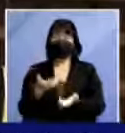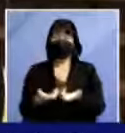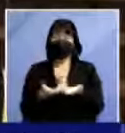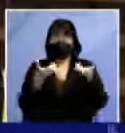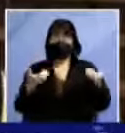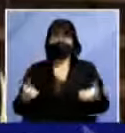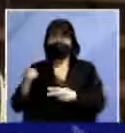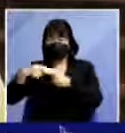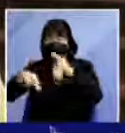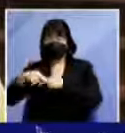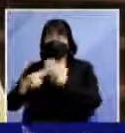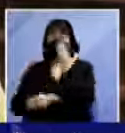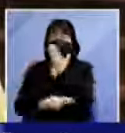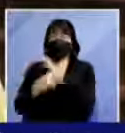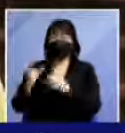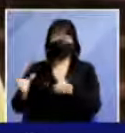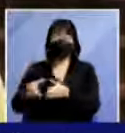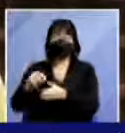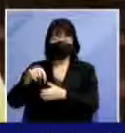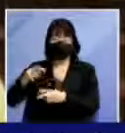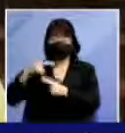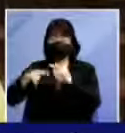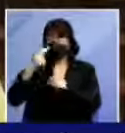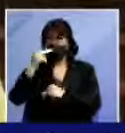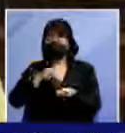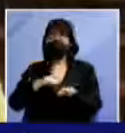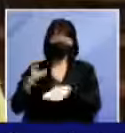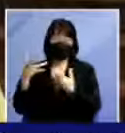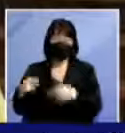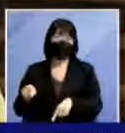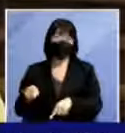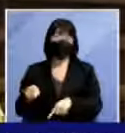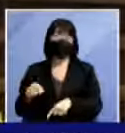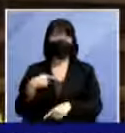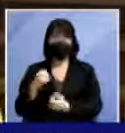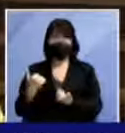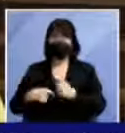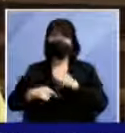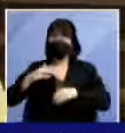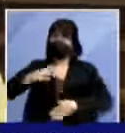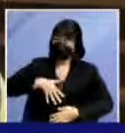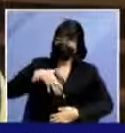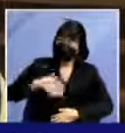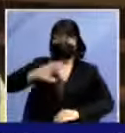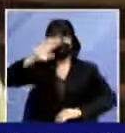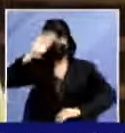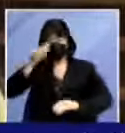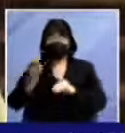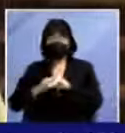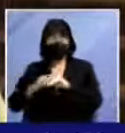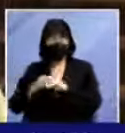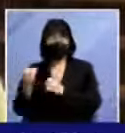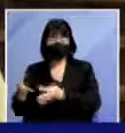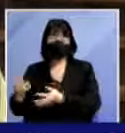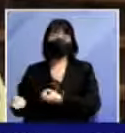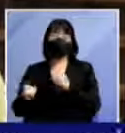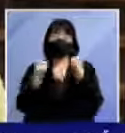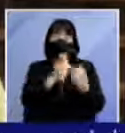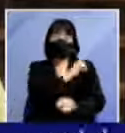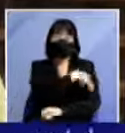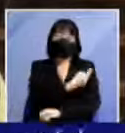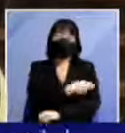าการที่โรงแรมแห่งหนึ่งในจังหวัดพิษณุโลกเป็นที่เรียบร้อยแล้วหลังพบว่ามีการแสดงอาการป่วยก็จะนำส่งโรงพยาบาลรักษาทัน